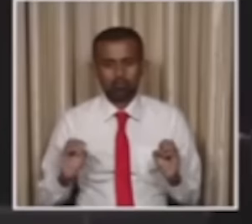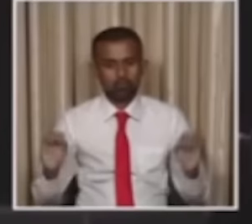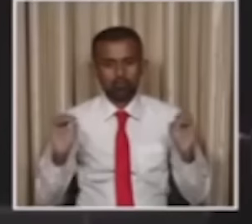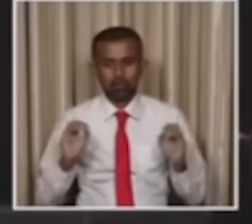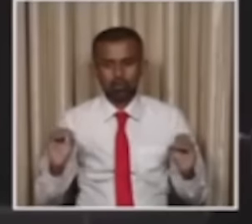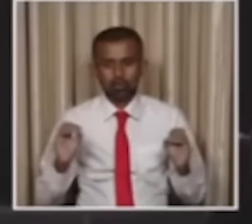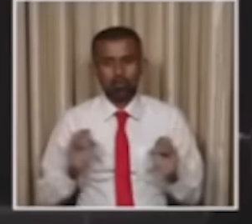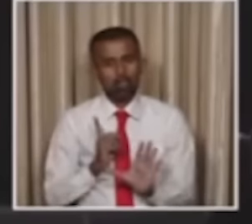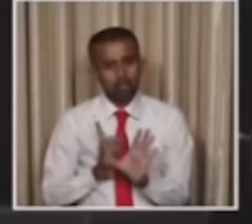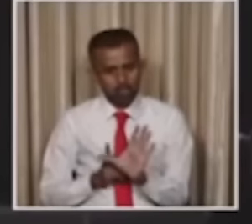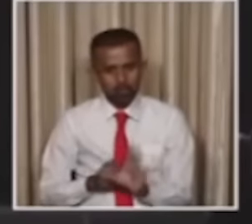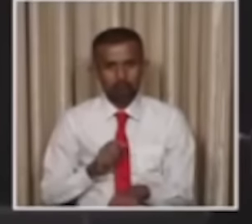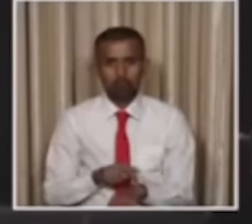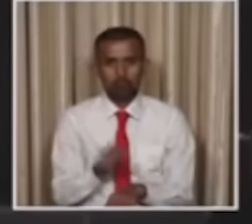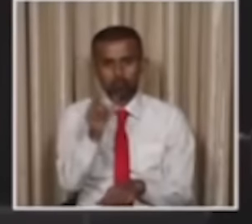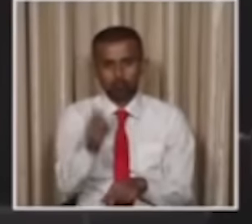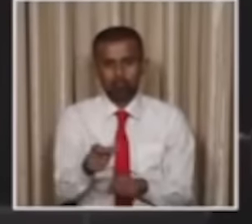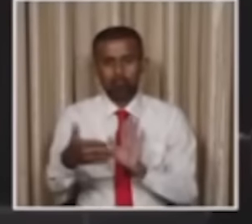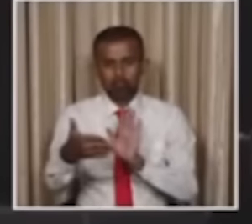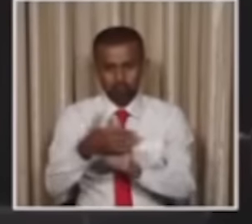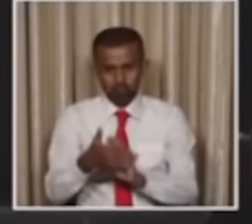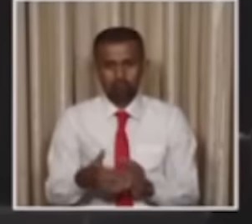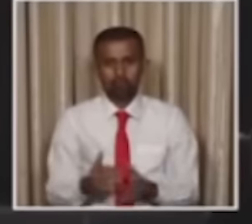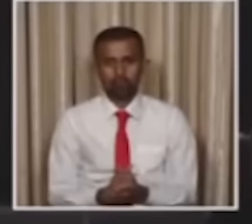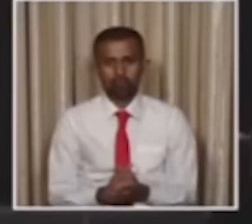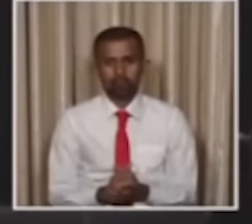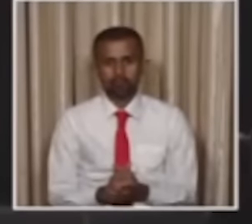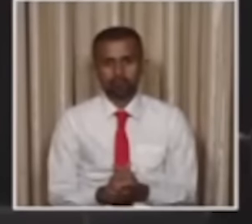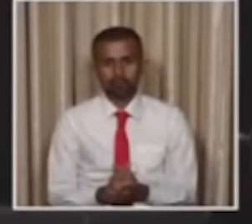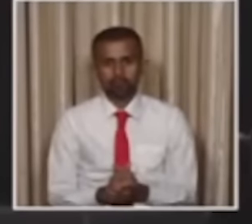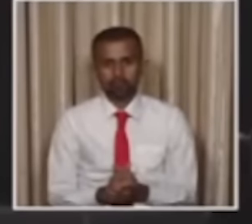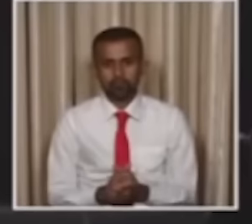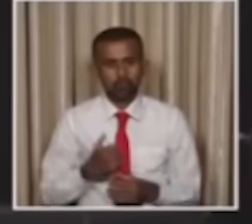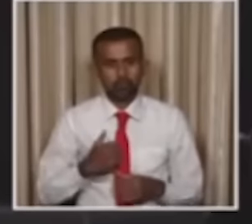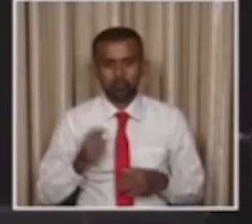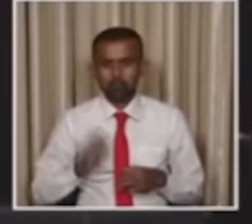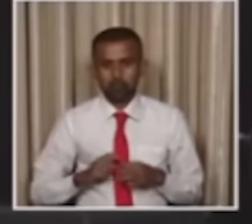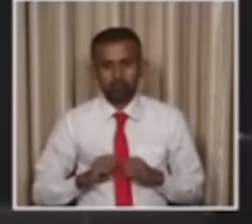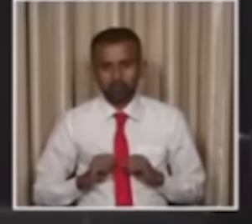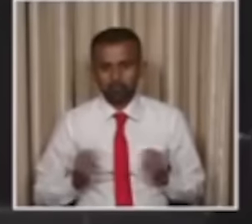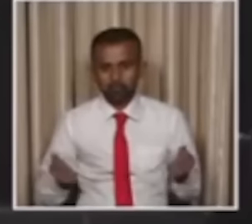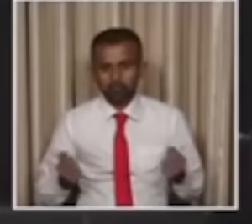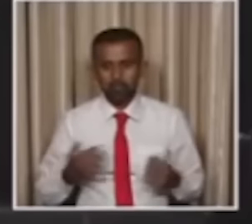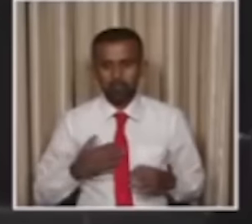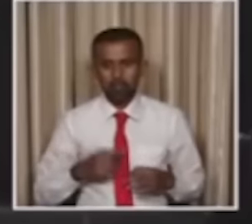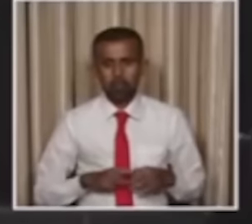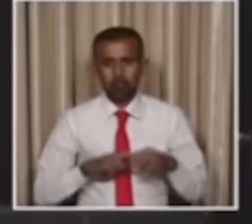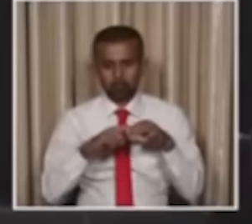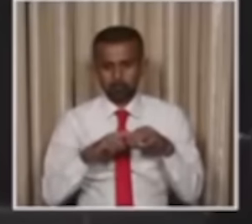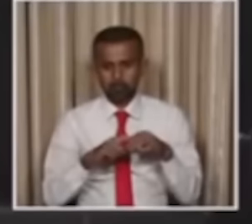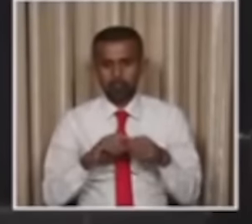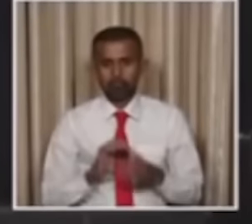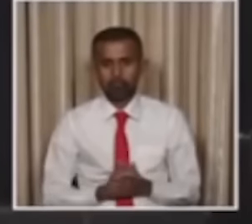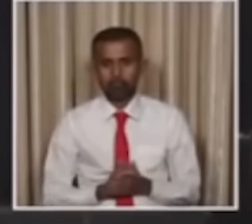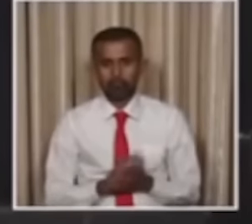ඔබතුමා දන්නවා හැම අවස්ථාවකදීම අපි ඔබතුමාත් එක්ක ඉඳලා තියෙනවා, අපි ඉදිරියටත් ඉන්නවා. ඒ නිසා ඒ පිළිබඳ අපට ප්‍රශ්නයක් නැහැ. මගේ ප්‍රශ්නය ගරු මුලසනේ